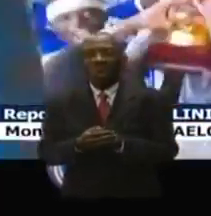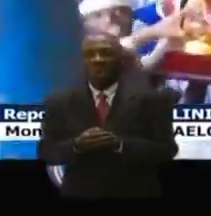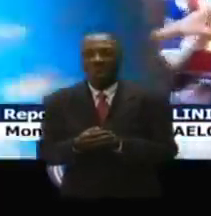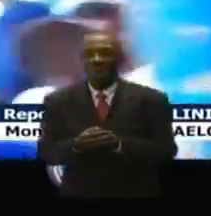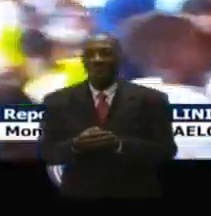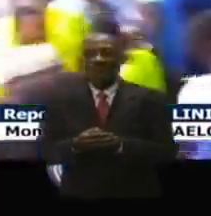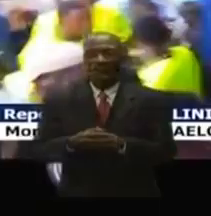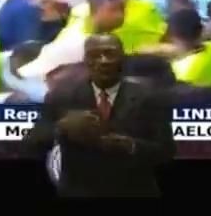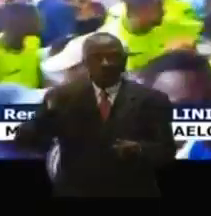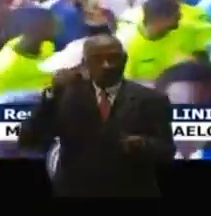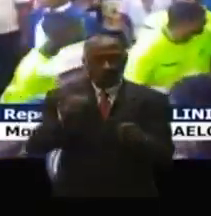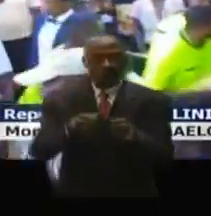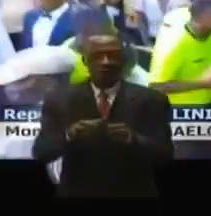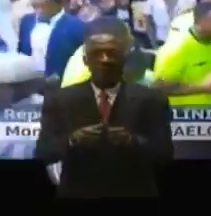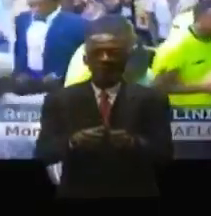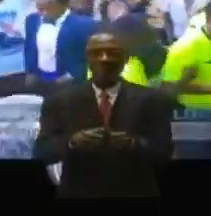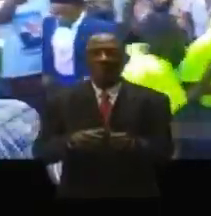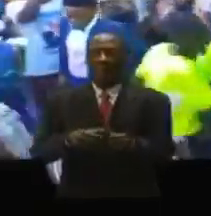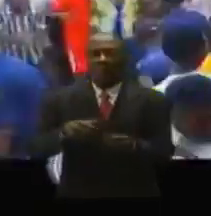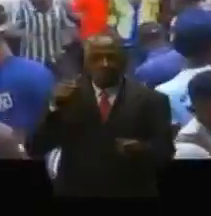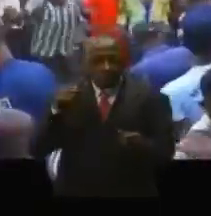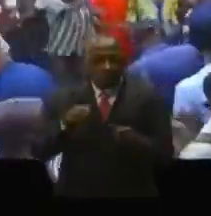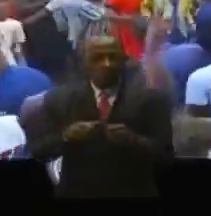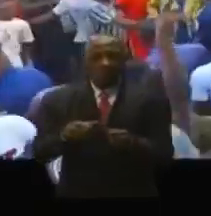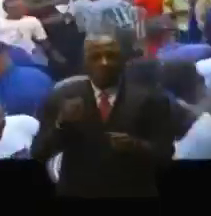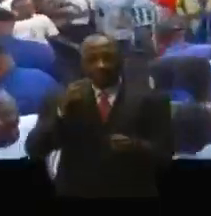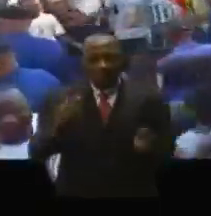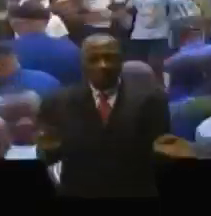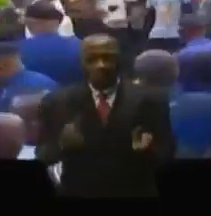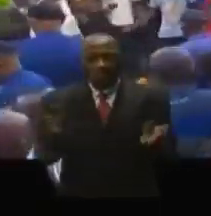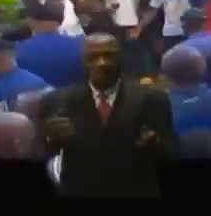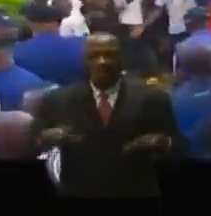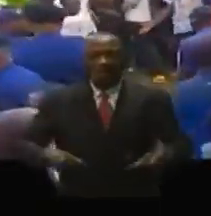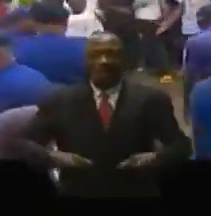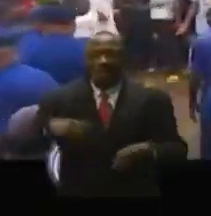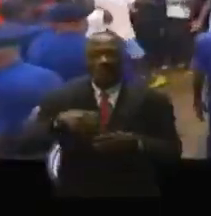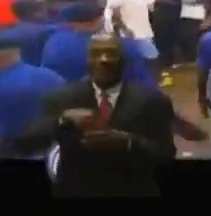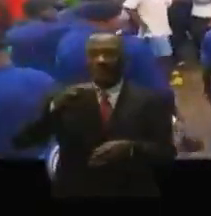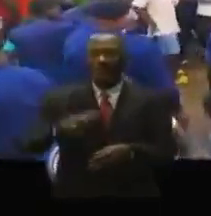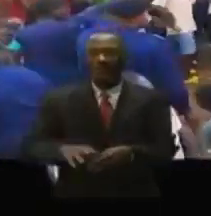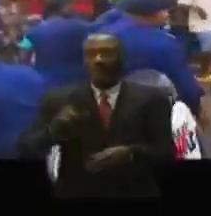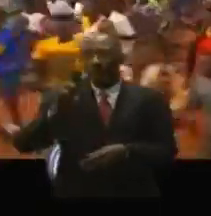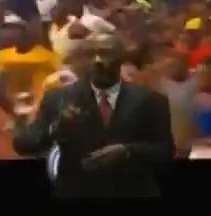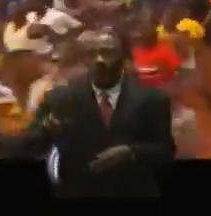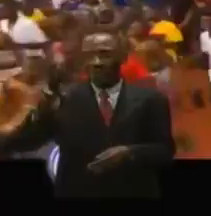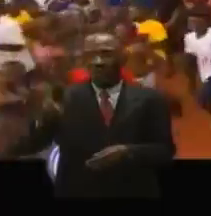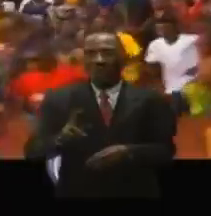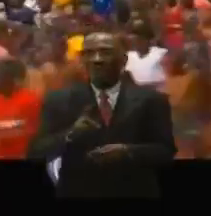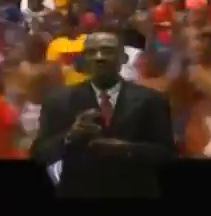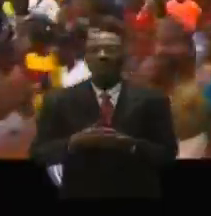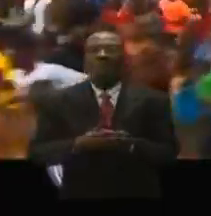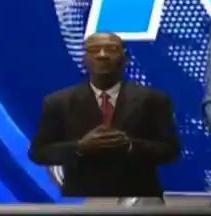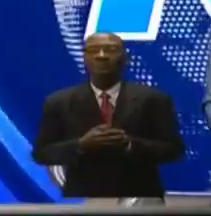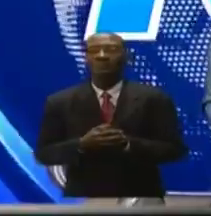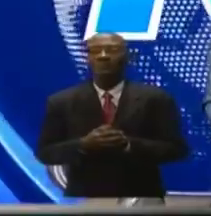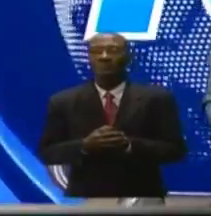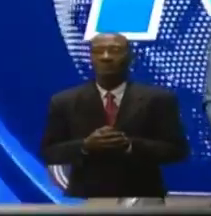organisé sous le haut patronage de son Excellence Monsieur le gouverneur du Bazouélé, le professeur Nzanza Bomiti Jean-Robert.